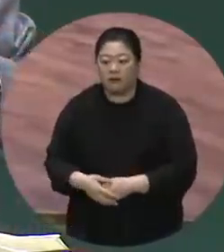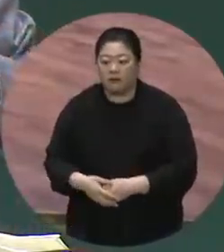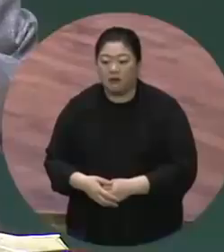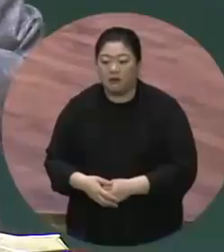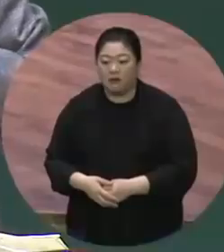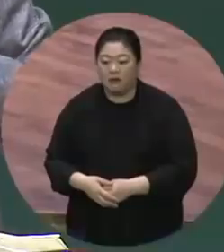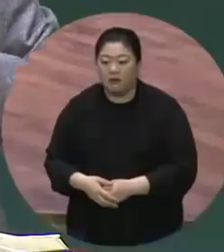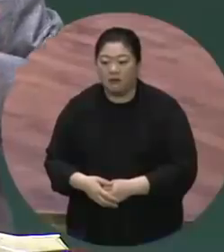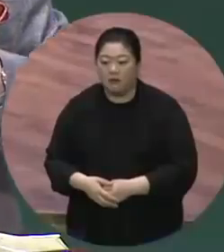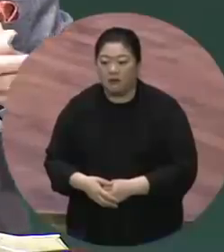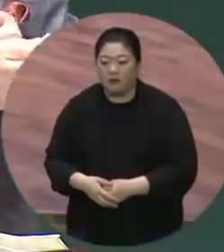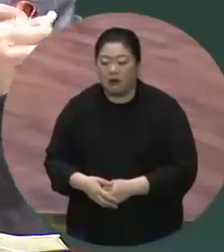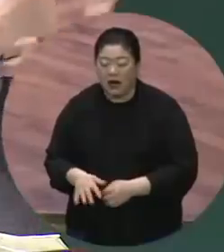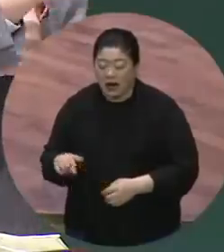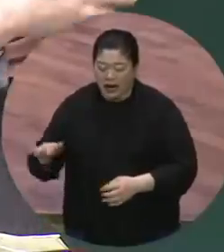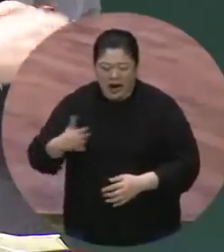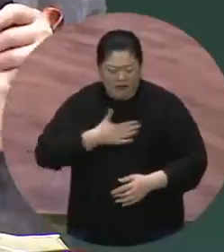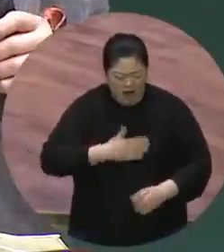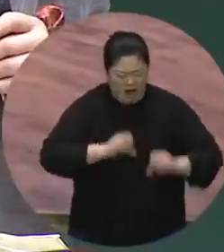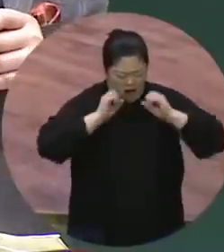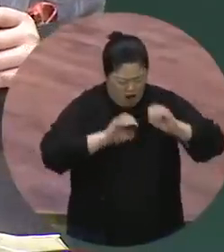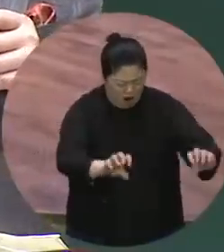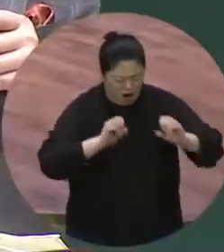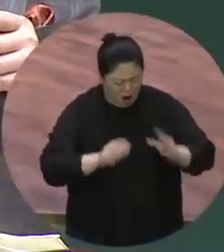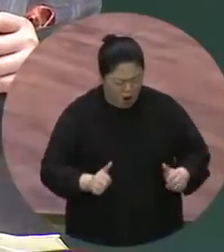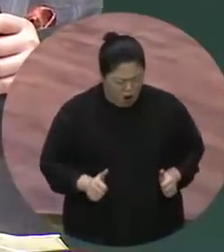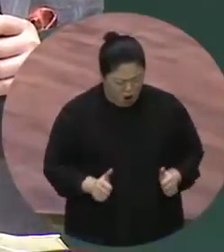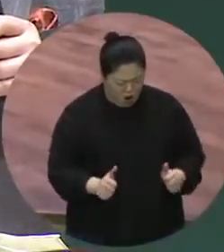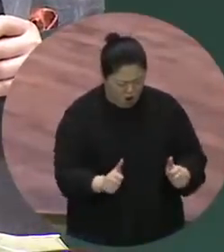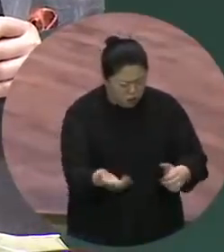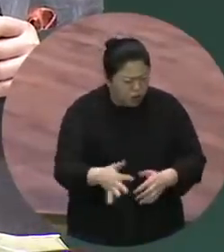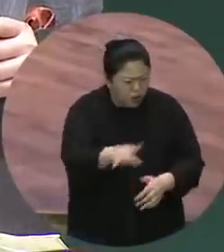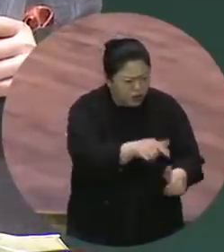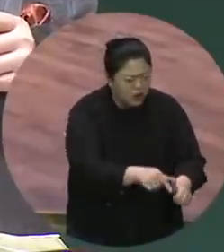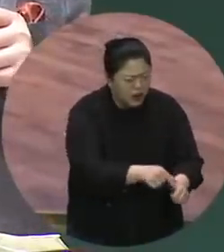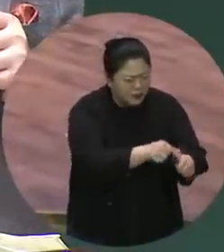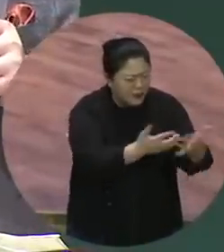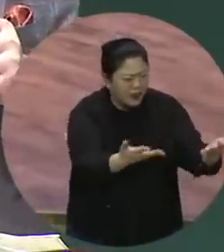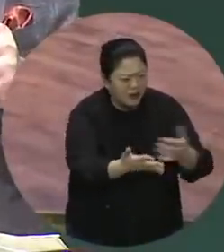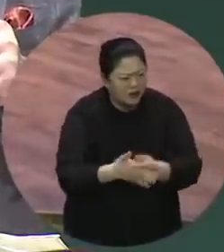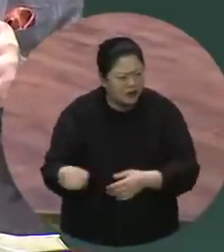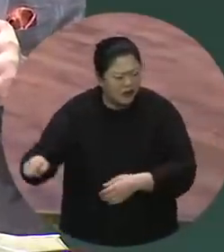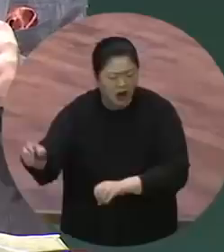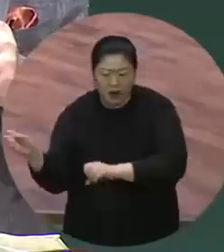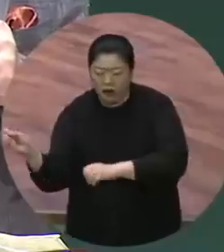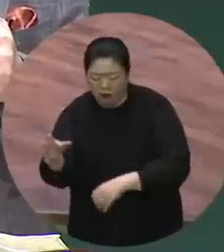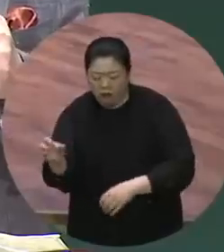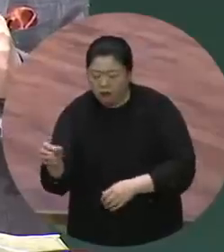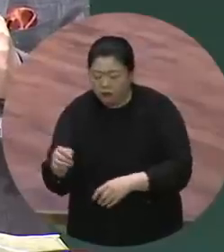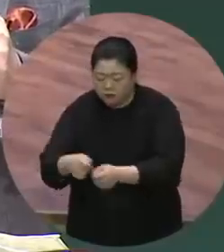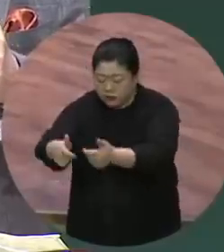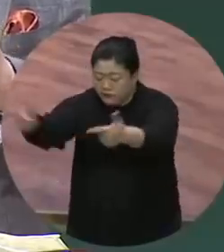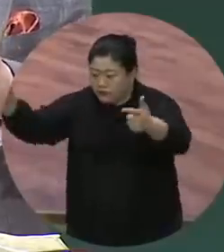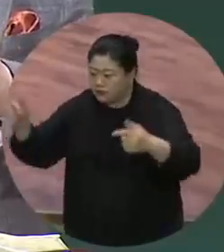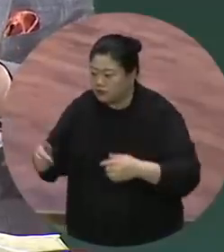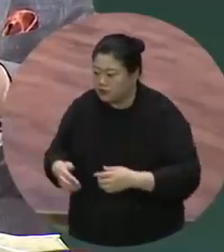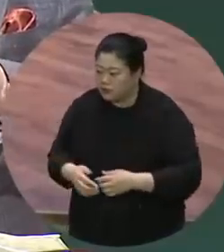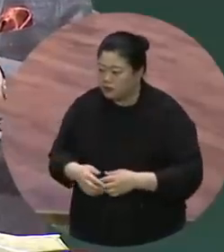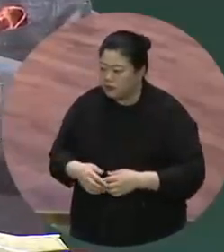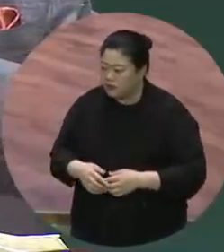하는데 어디 내보다 못한 게 가가지고 역사에 났어. 이야, 이렇게 축하한다니 이렇게 기분